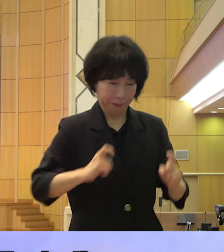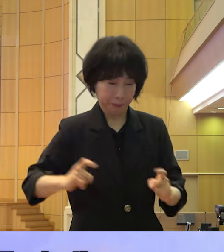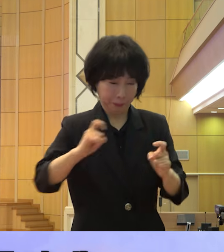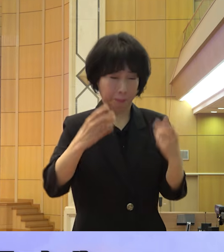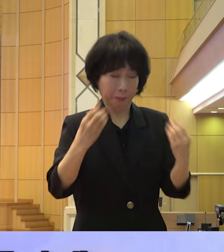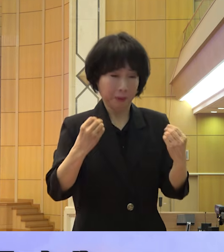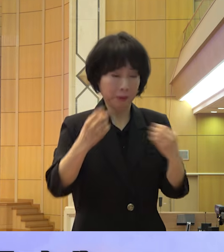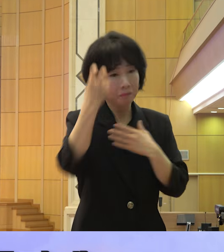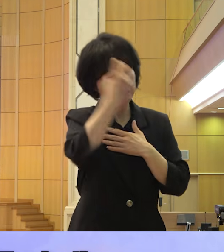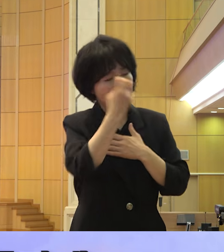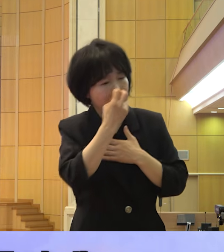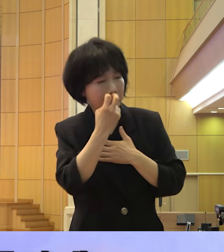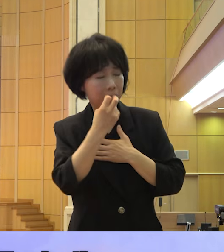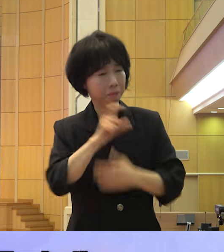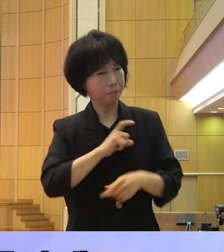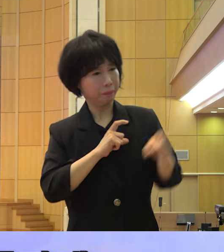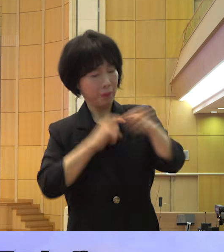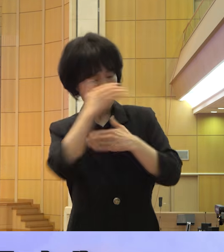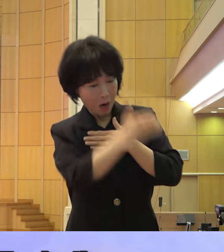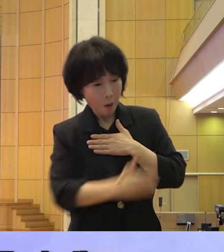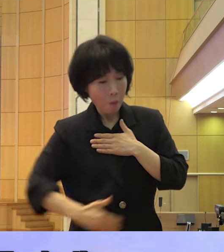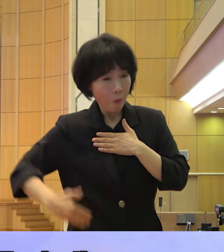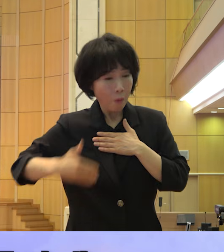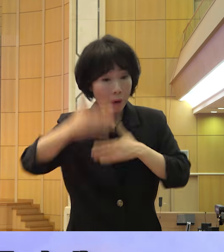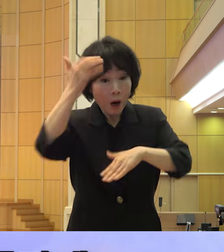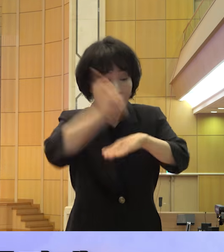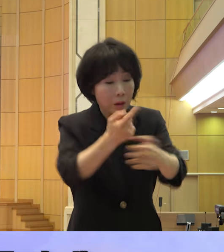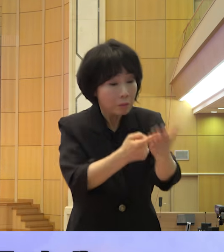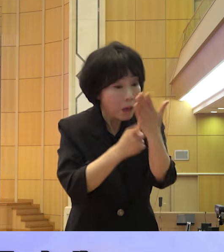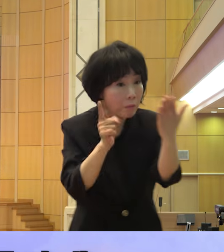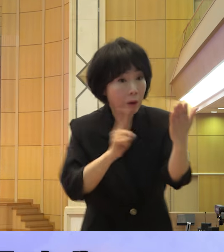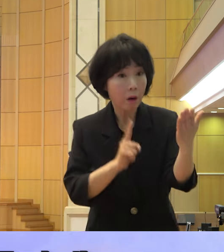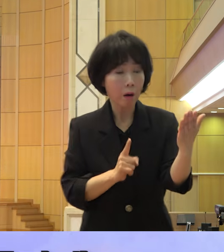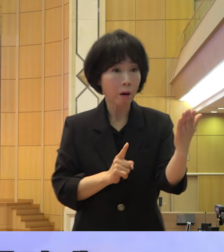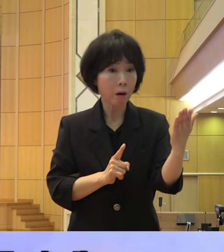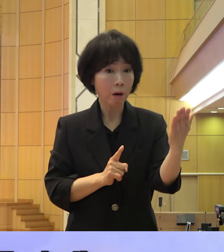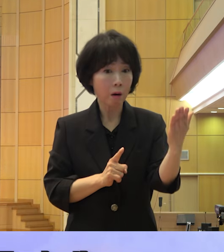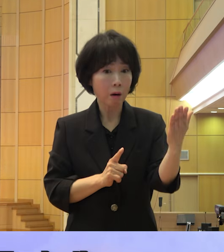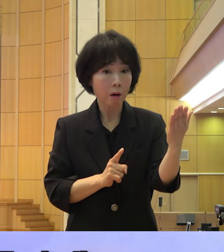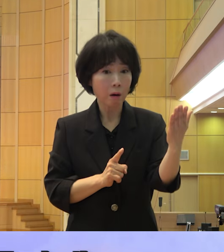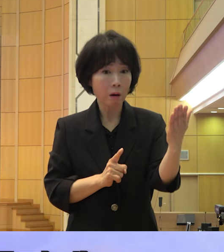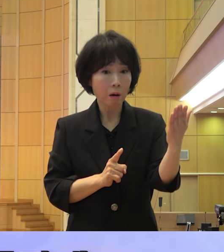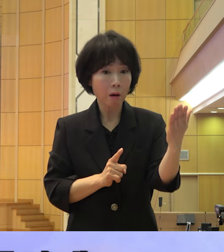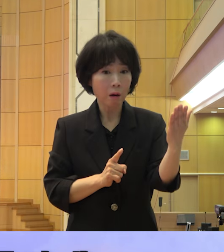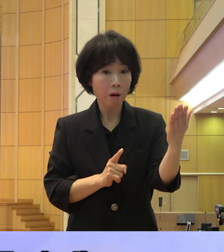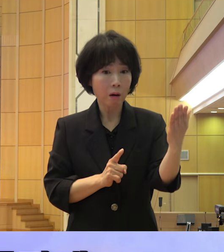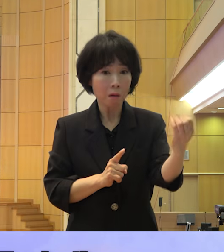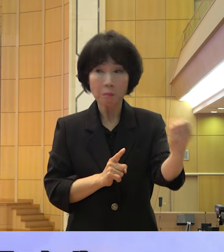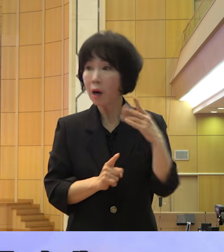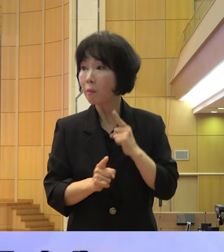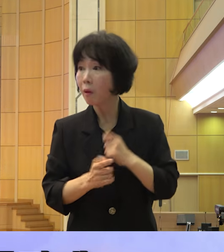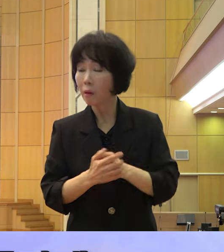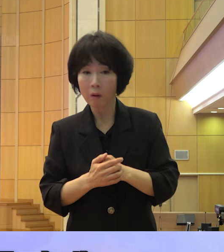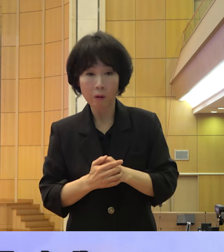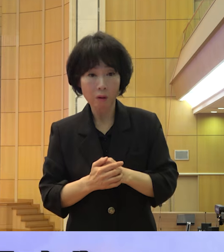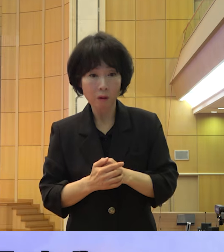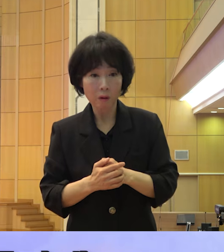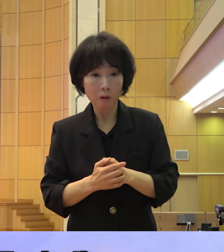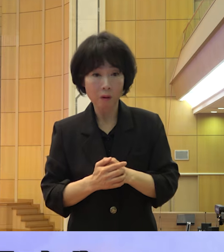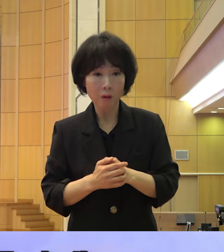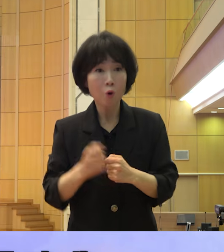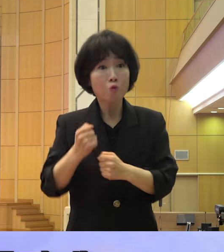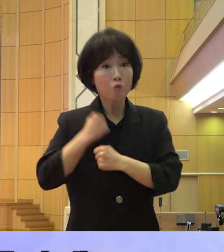가서 검사한 거 다 확인하고 그러면서 군의관 앞에 딱